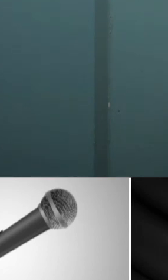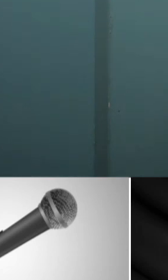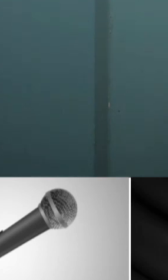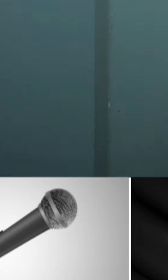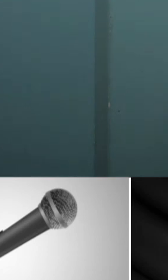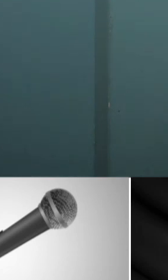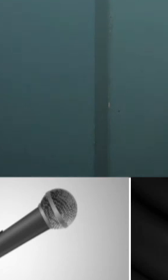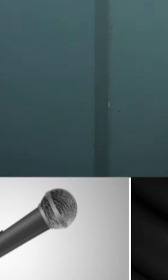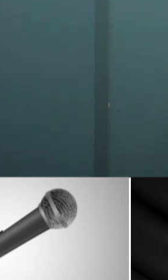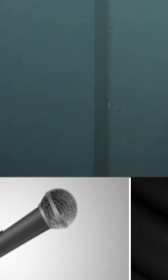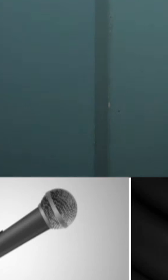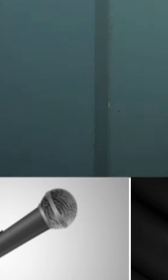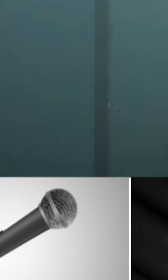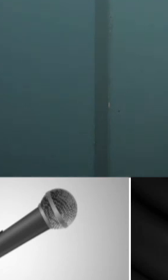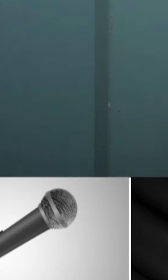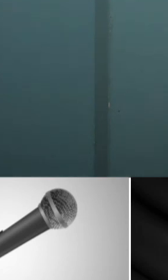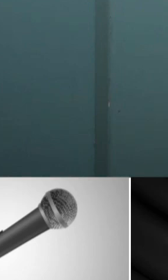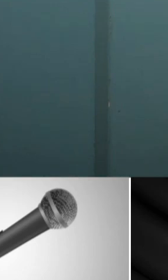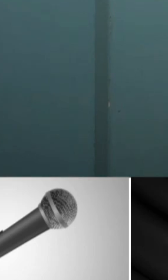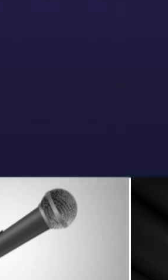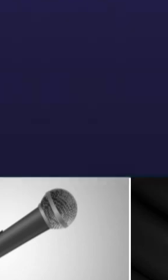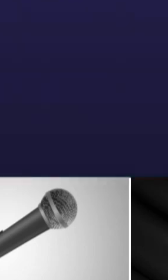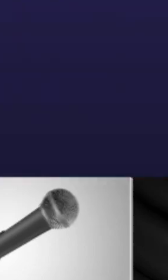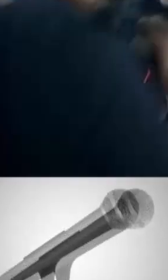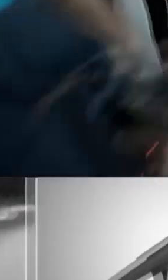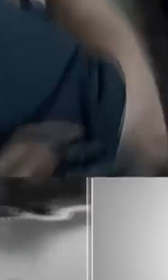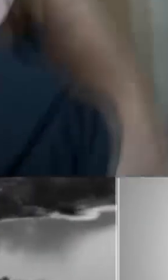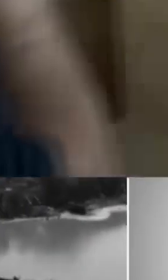מיידי לכלכלה שלנו והימנעות מבחירות.